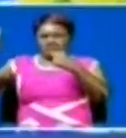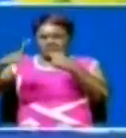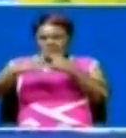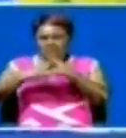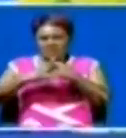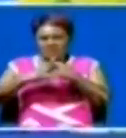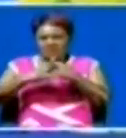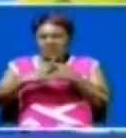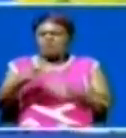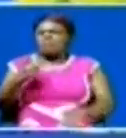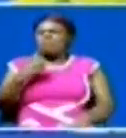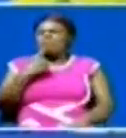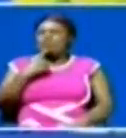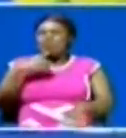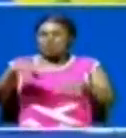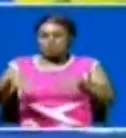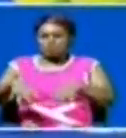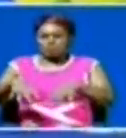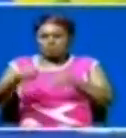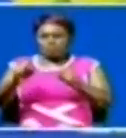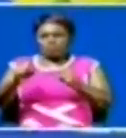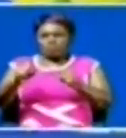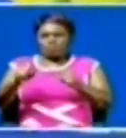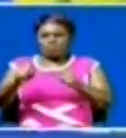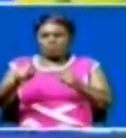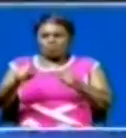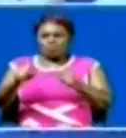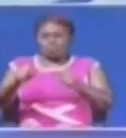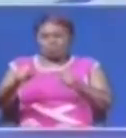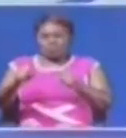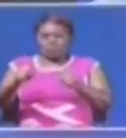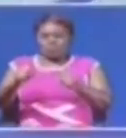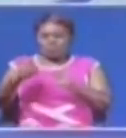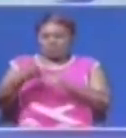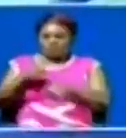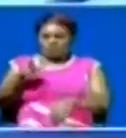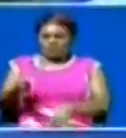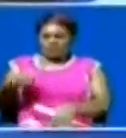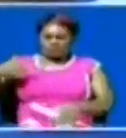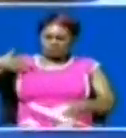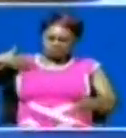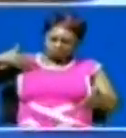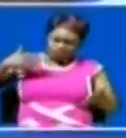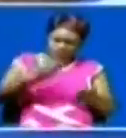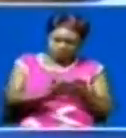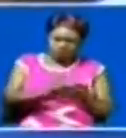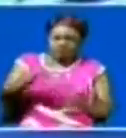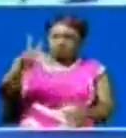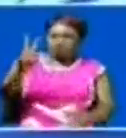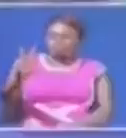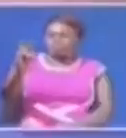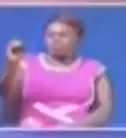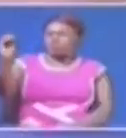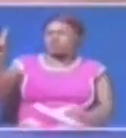1979. Siku Moi aliingia kwa ushukani. Na kutoka siku hiyo mpaka 2007